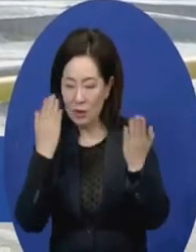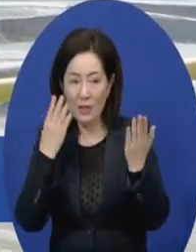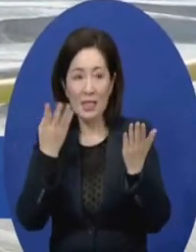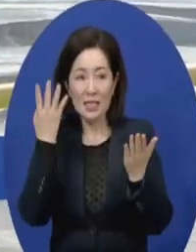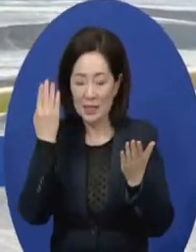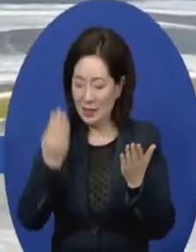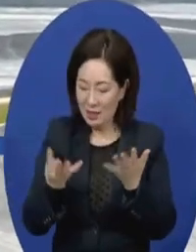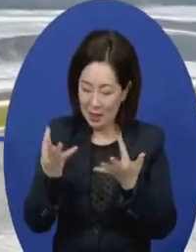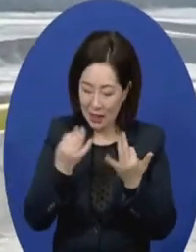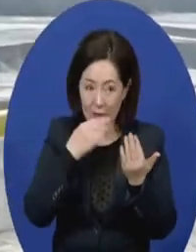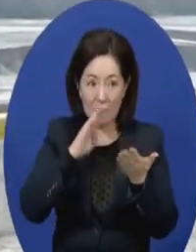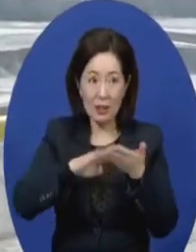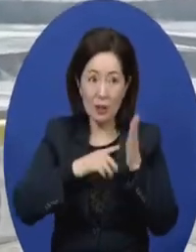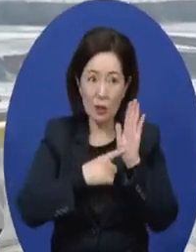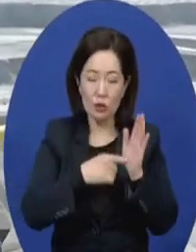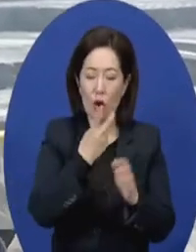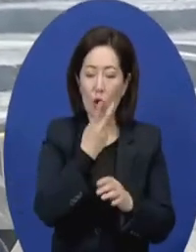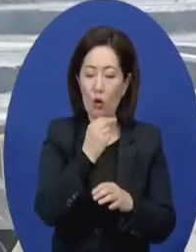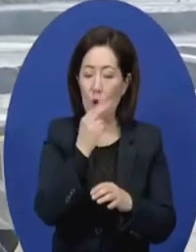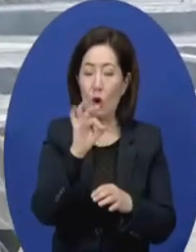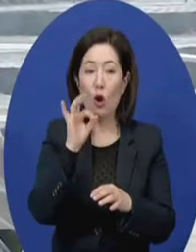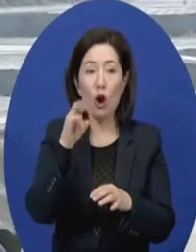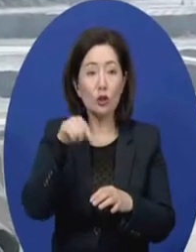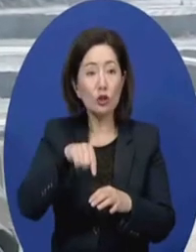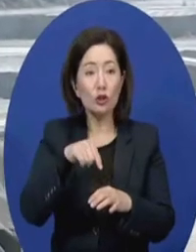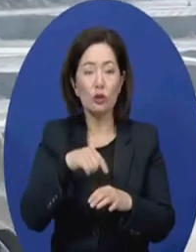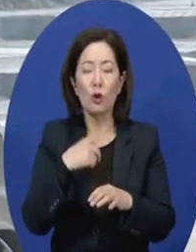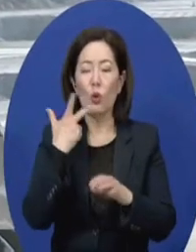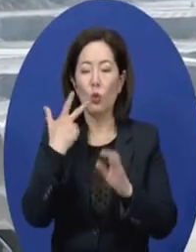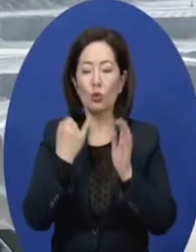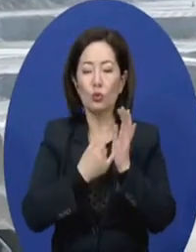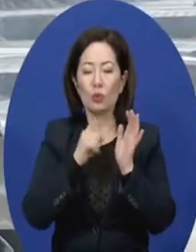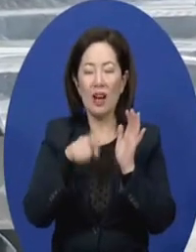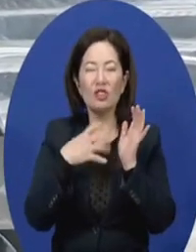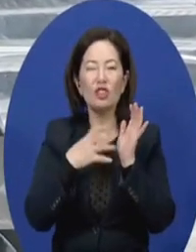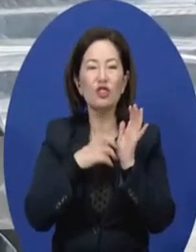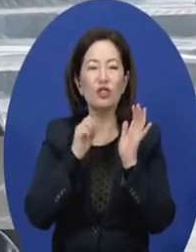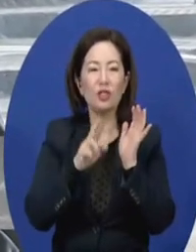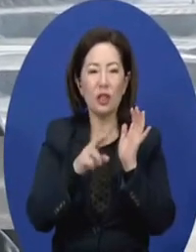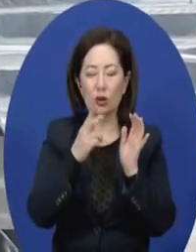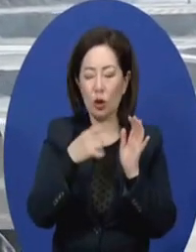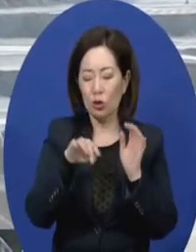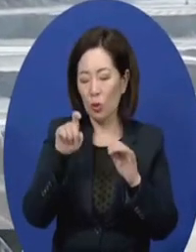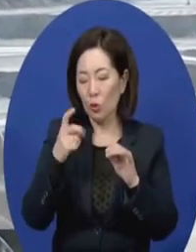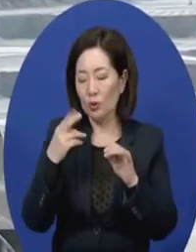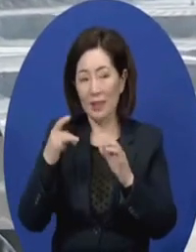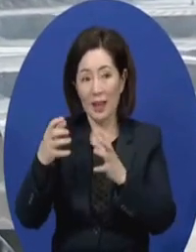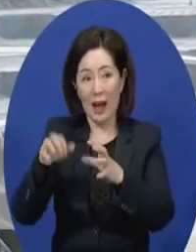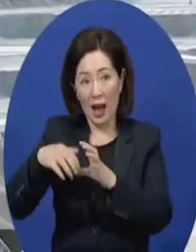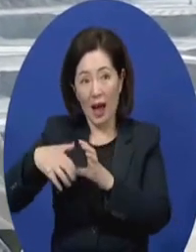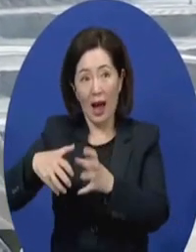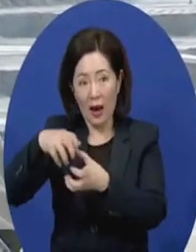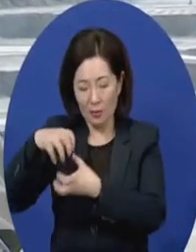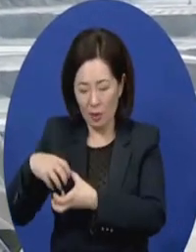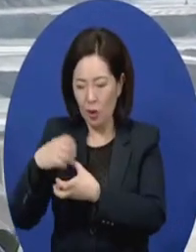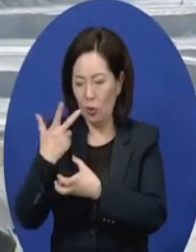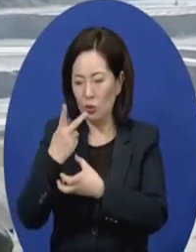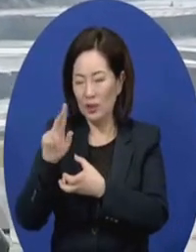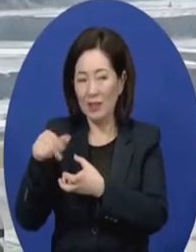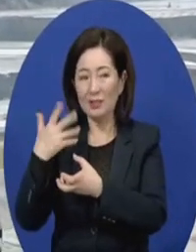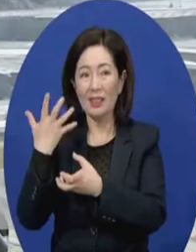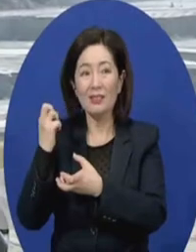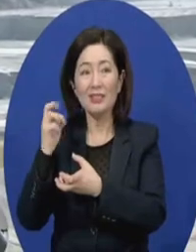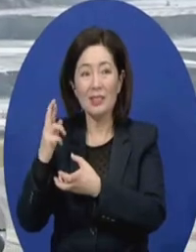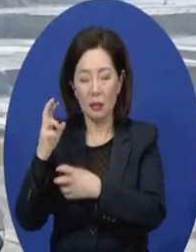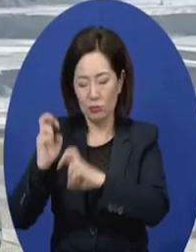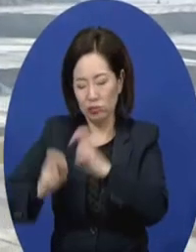одоо бид нарт өгч байна. 2020 онд энэ үйлдвэр 36.9 сая тонн хөдөр олборлож 32.5 сая тонн хөдрийг